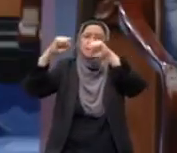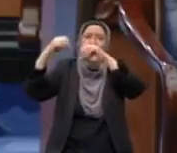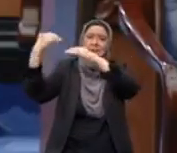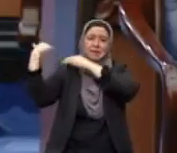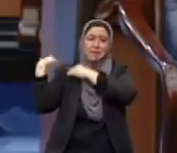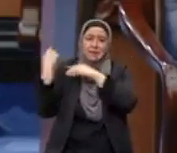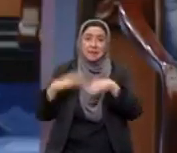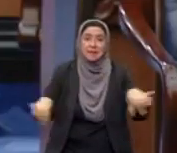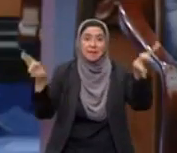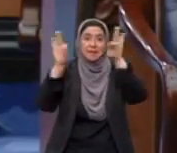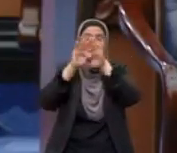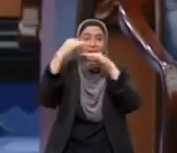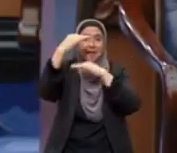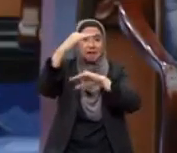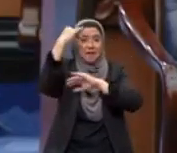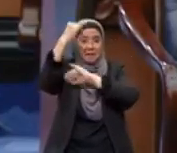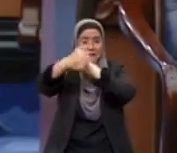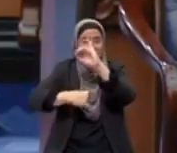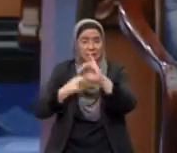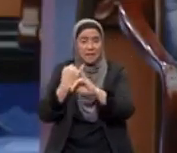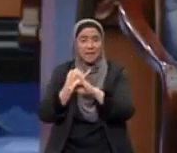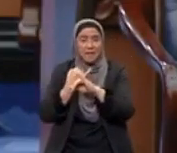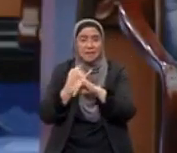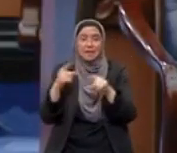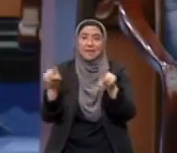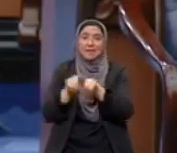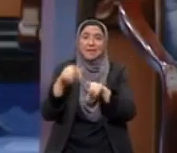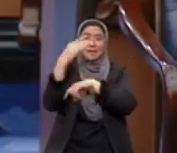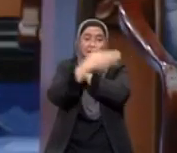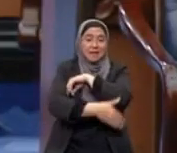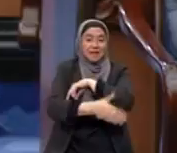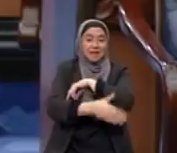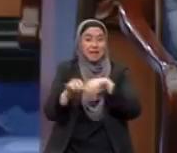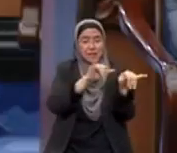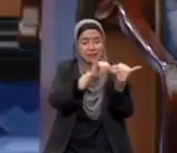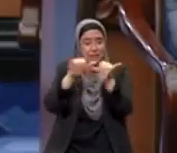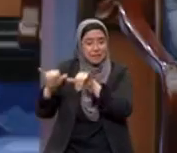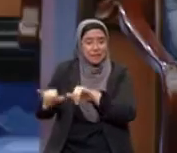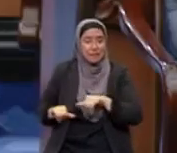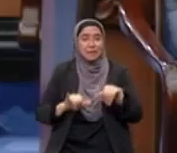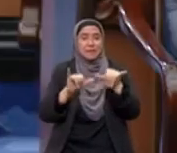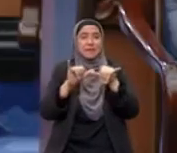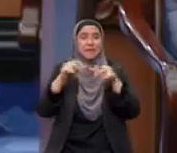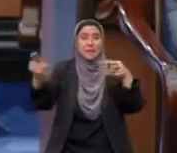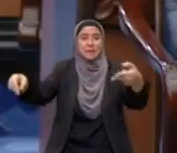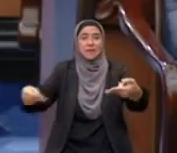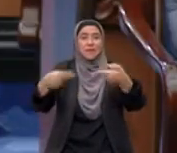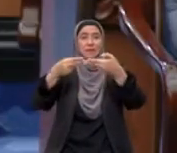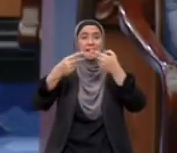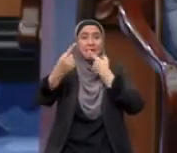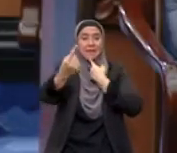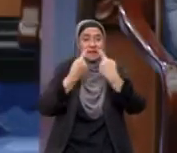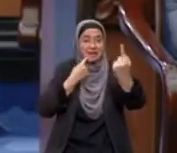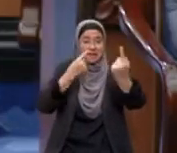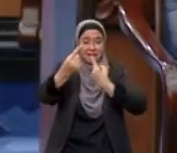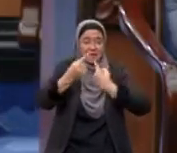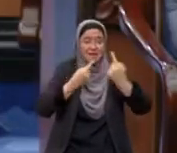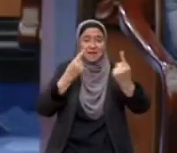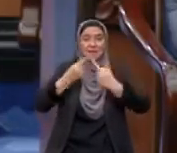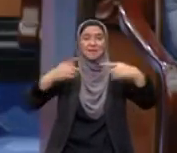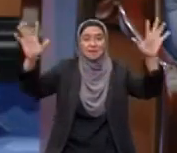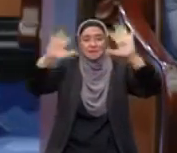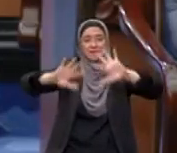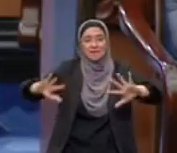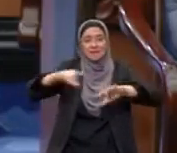antarabangsa sebagai negara penyelaras hubungan dialog ASEAN China untuk